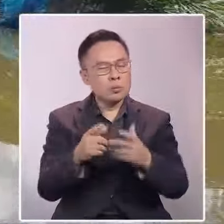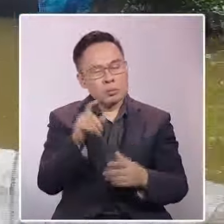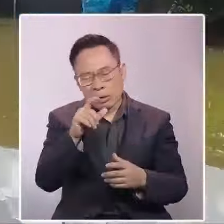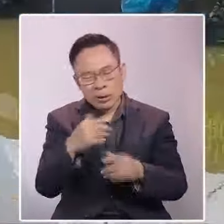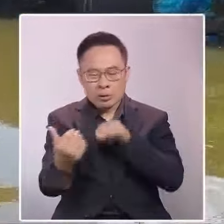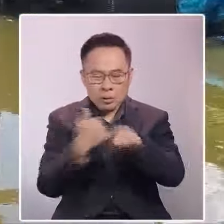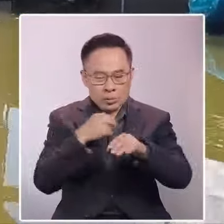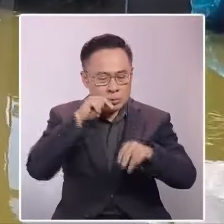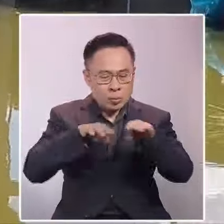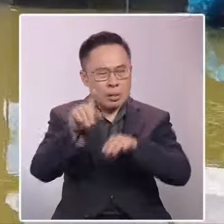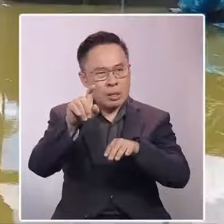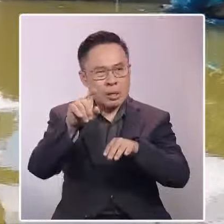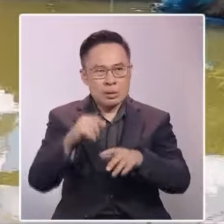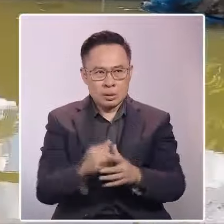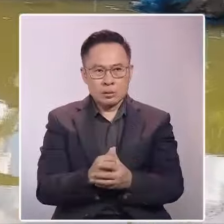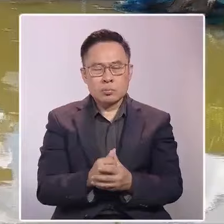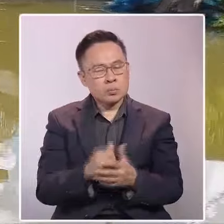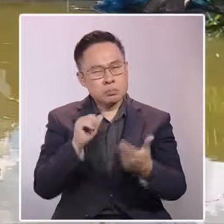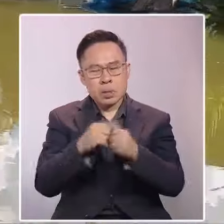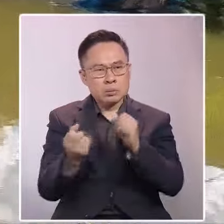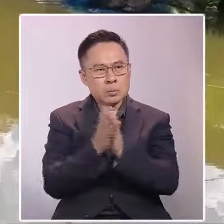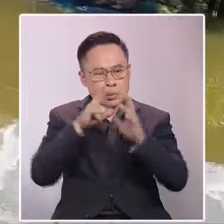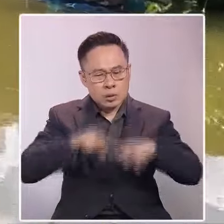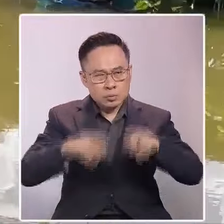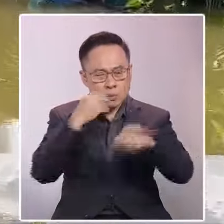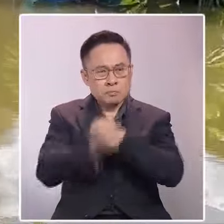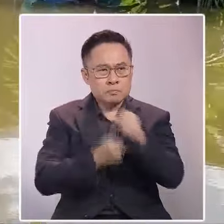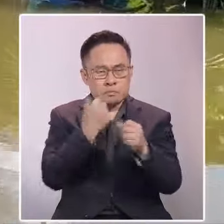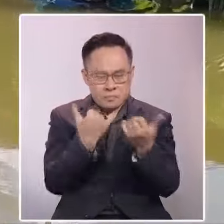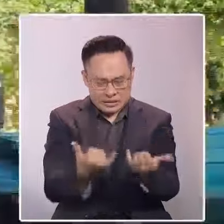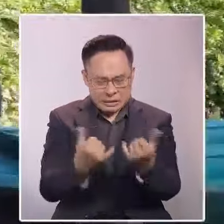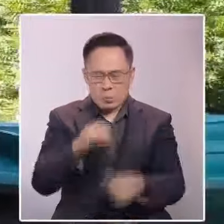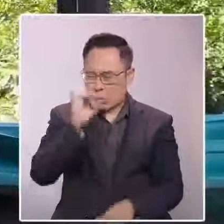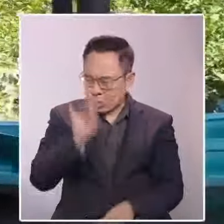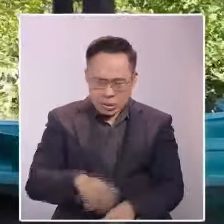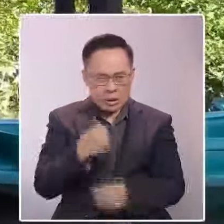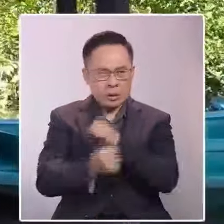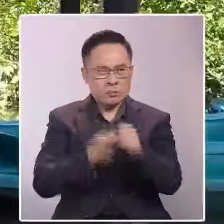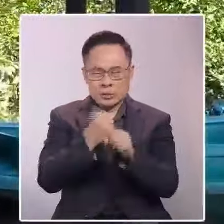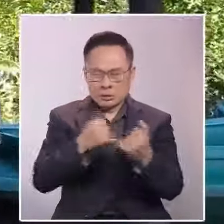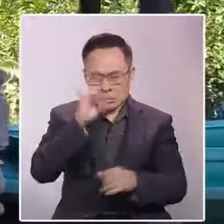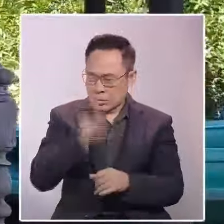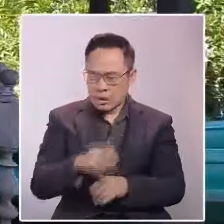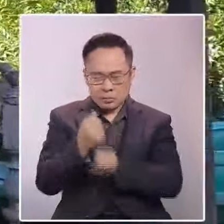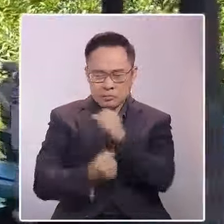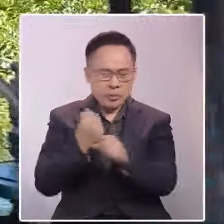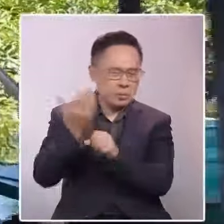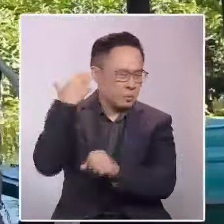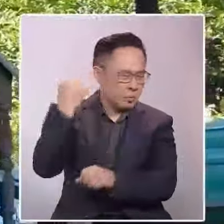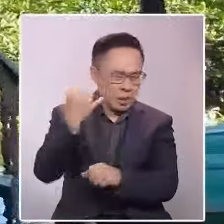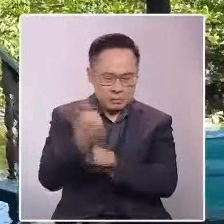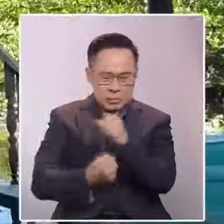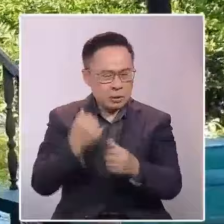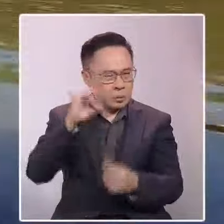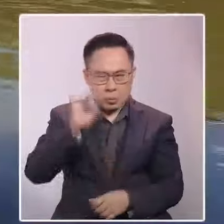บอกว่าตอนนี้เนี่ยที่น้ำท่วมณเวลานี้ถือว่าหนักกว่าทุกปีที่ผ่านมาโดยทางปพนะครับของจังหวัดตากก็มีการสรุป